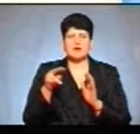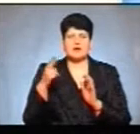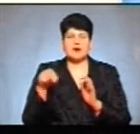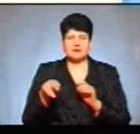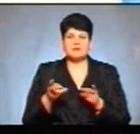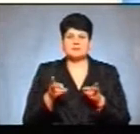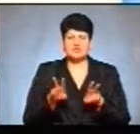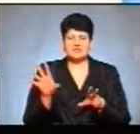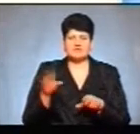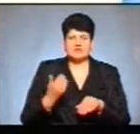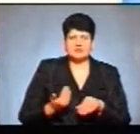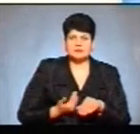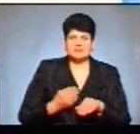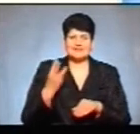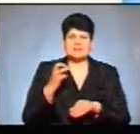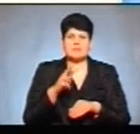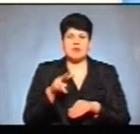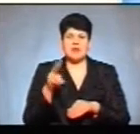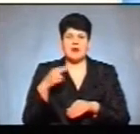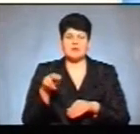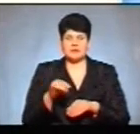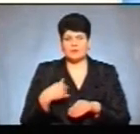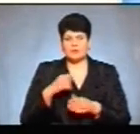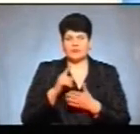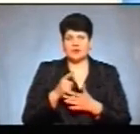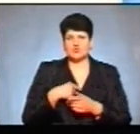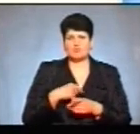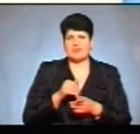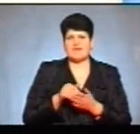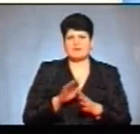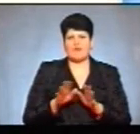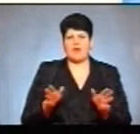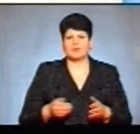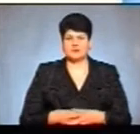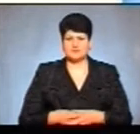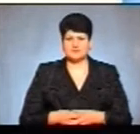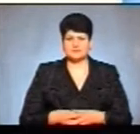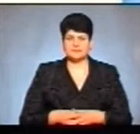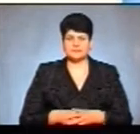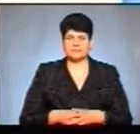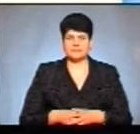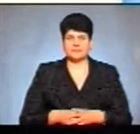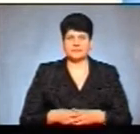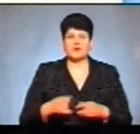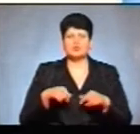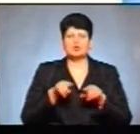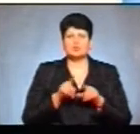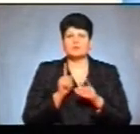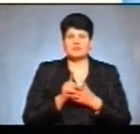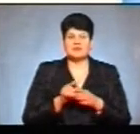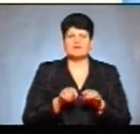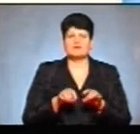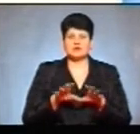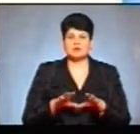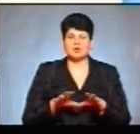все життя в країні 300 мільярдів. І ми повинні собі ні в чому не відмовити. Тому ми повинні вирішити розв'язати